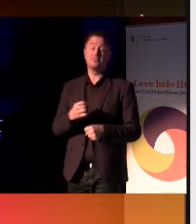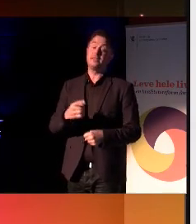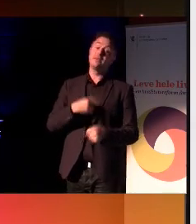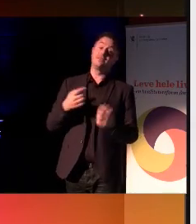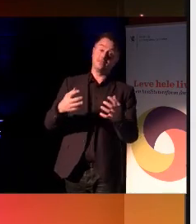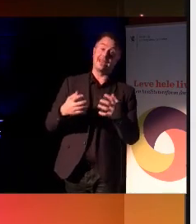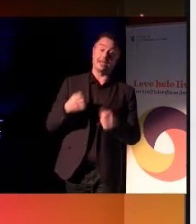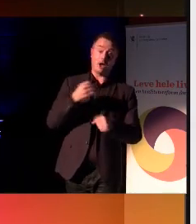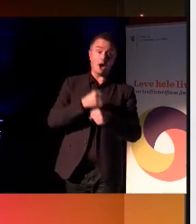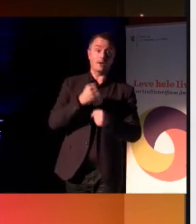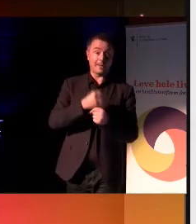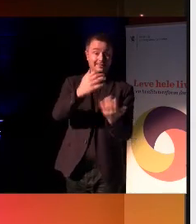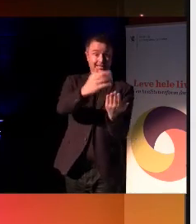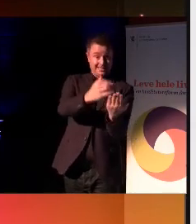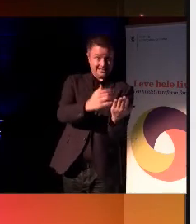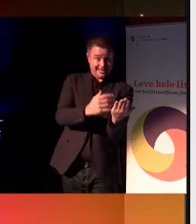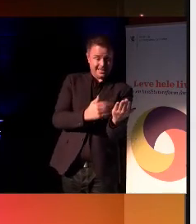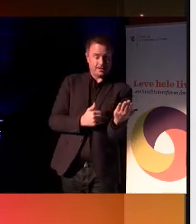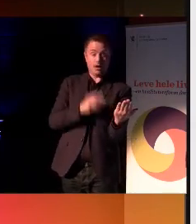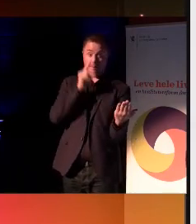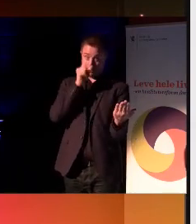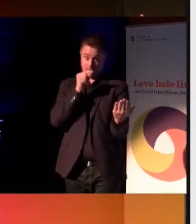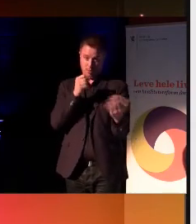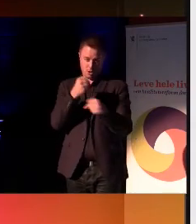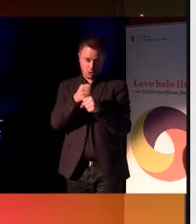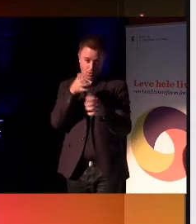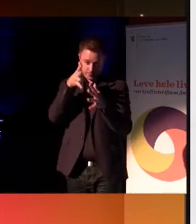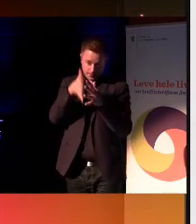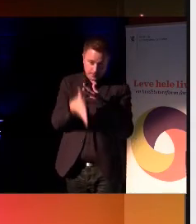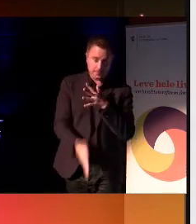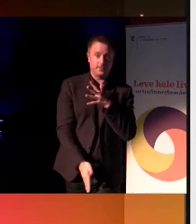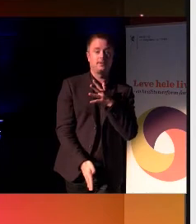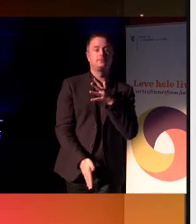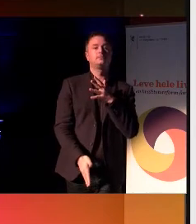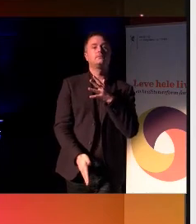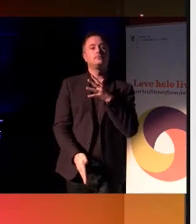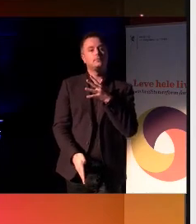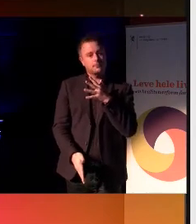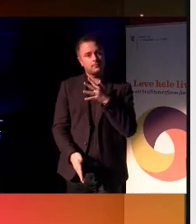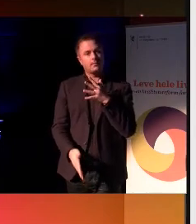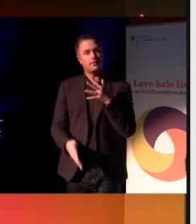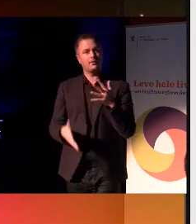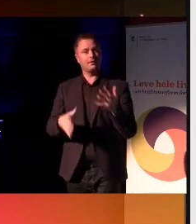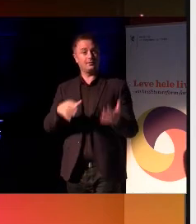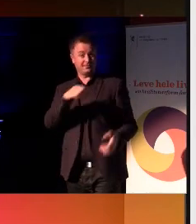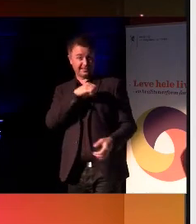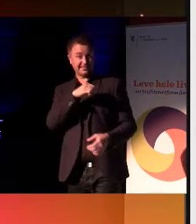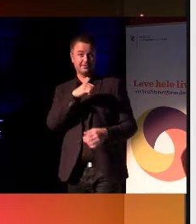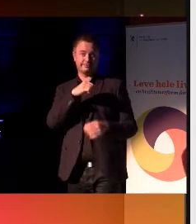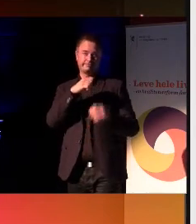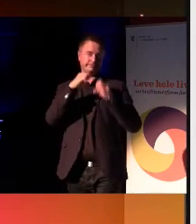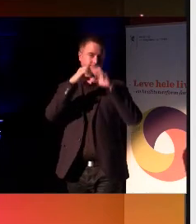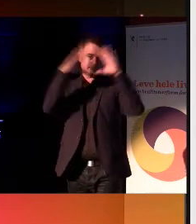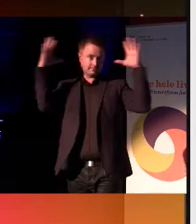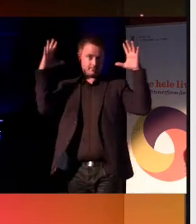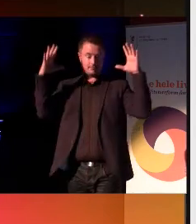for å sikre at vi skal gjøre jobben vår. Men hvis du tenker deg det at når